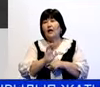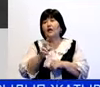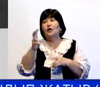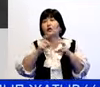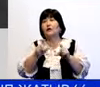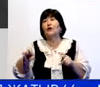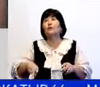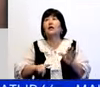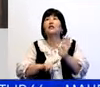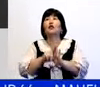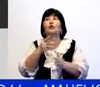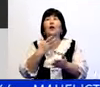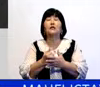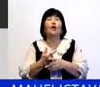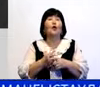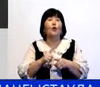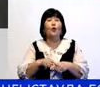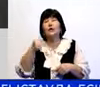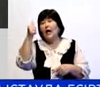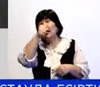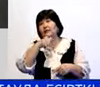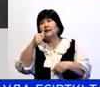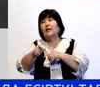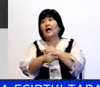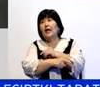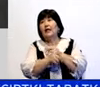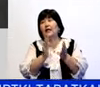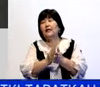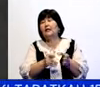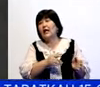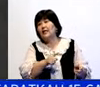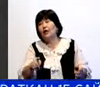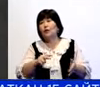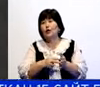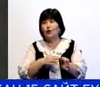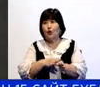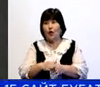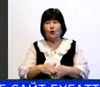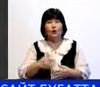басшылығының бастамасы өзінің. Оны жылдың аяғына таман жүзеге асыруды жоспарлап отыр.